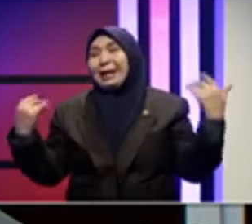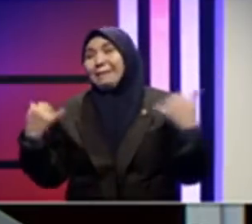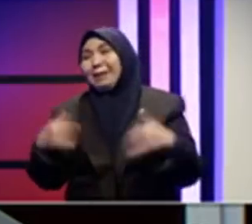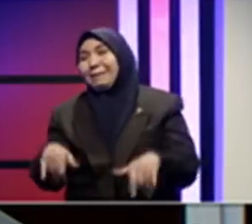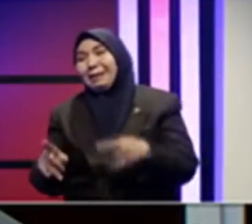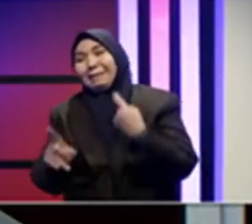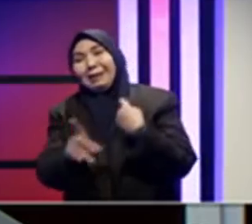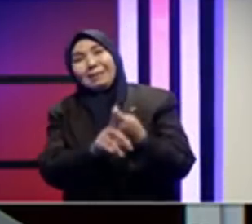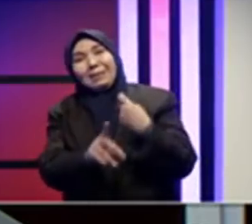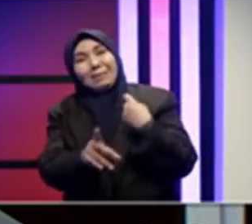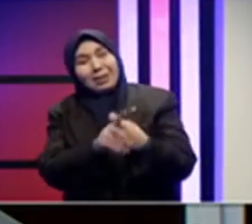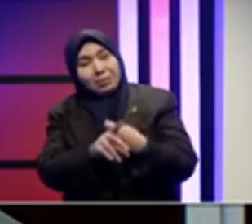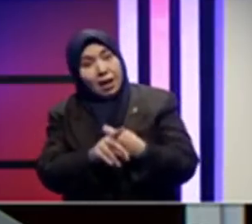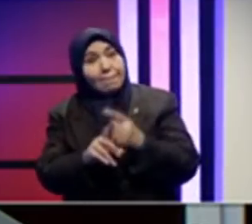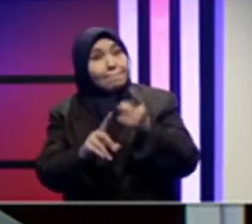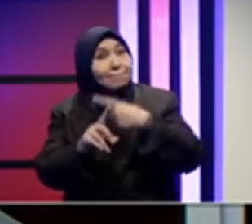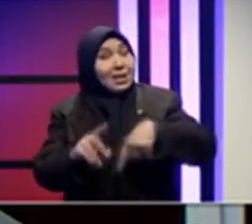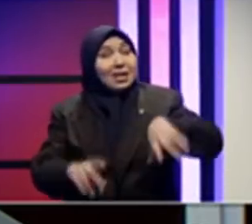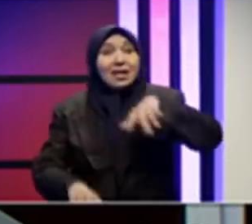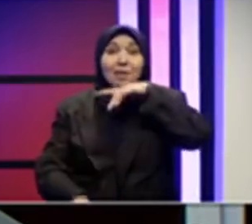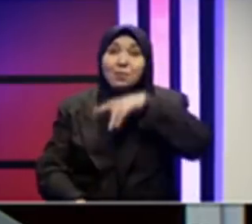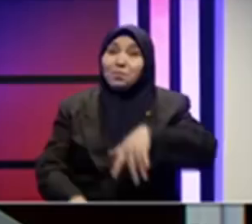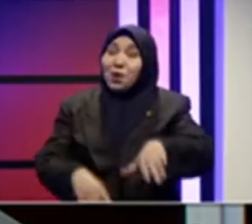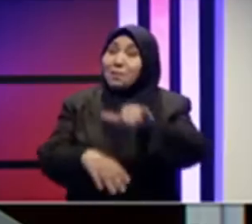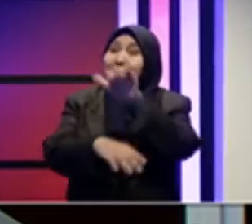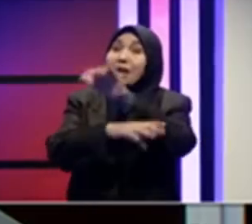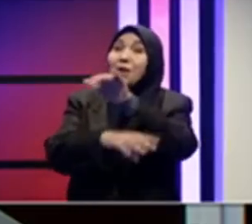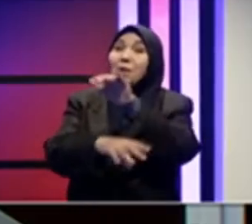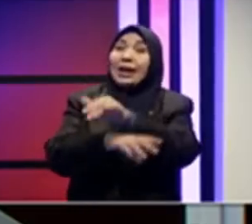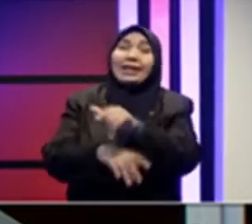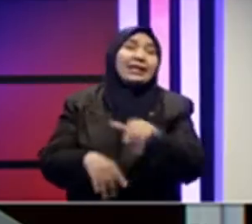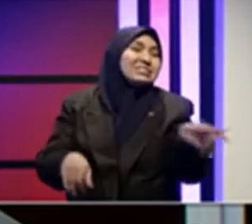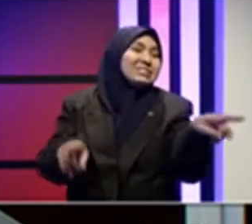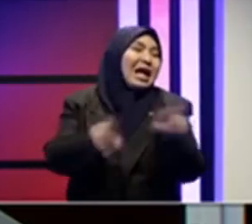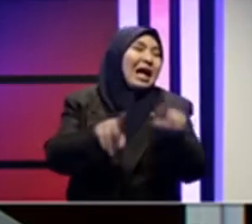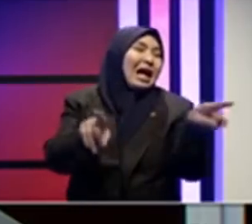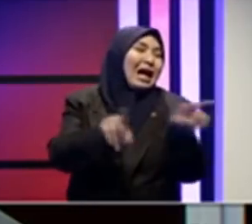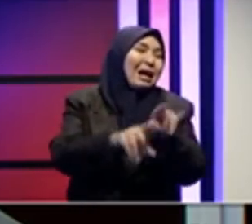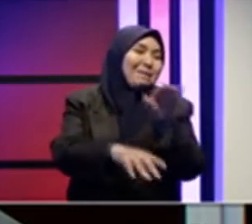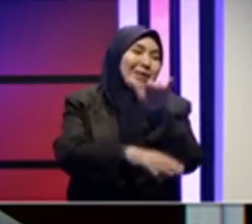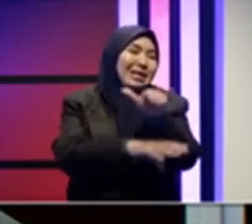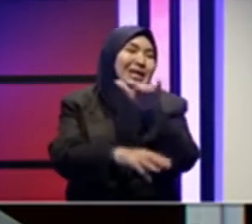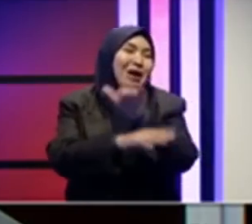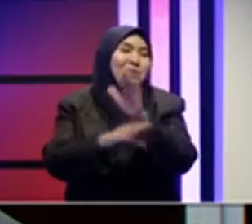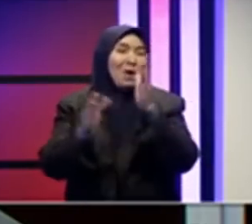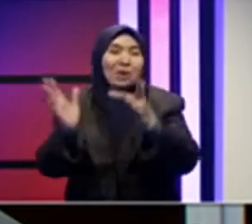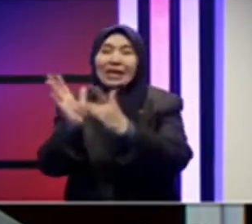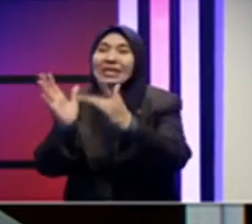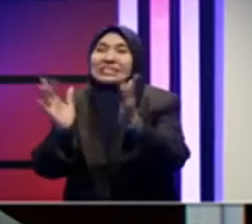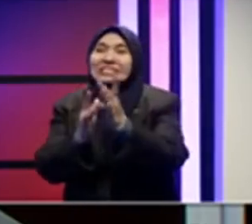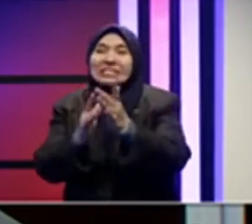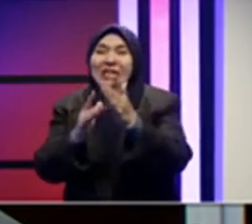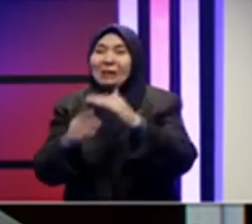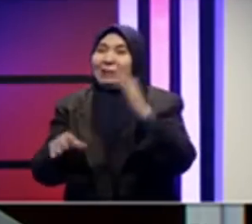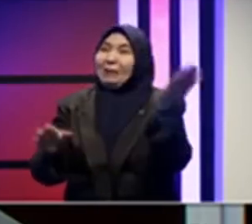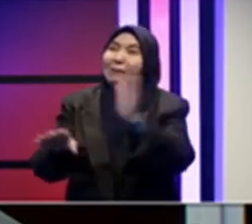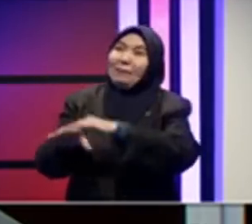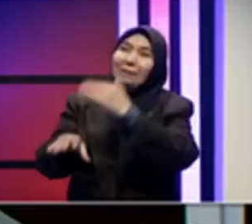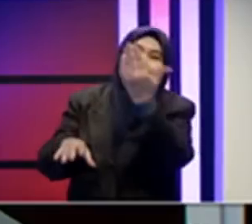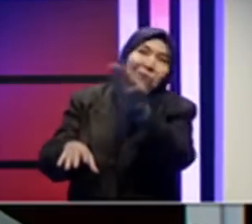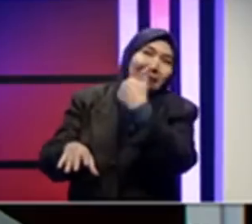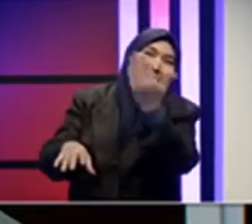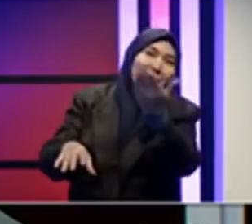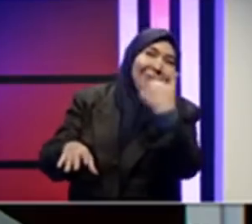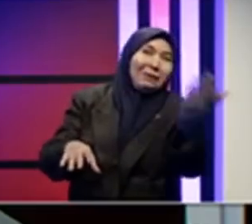bila Nabi membawakan dakwah mereka kata oh ini seperti dakwah orang-orang Kristian mengajak untuk menyembah kepada Isa